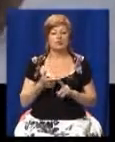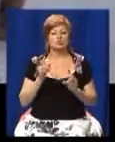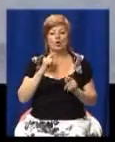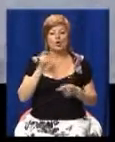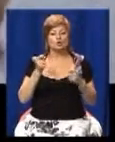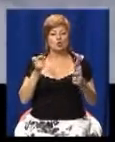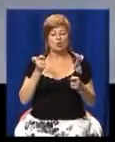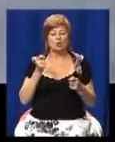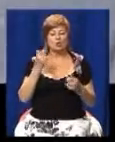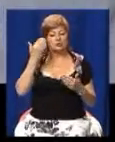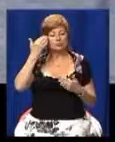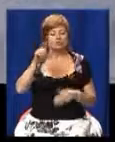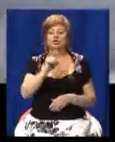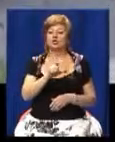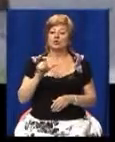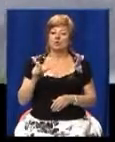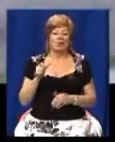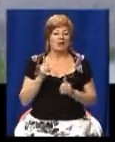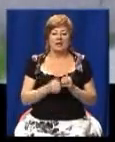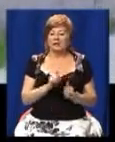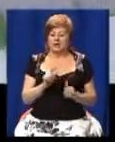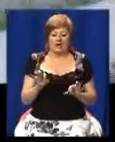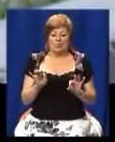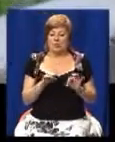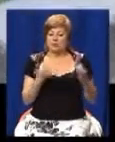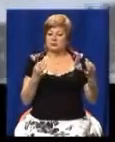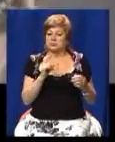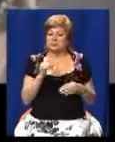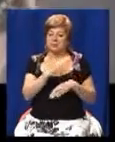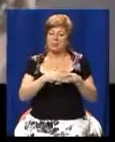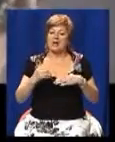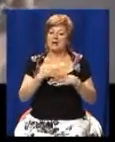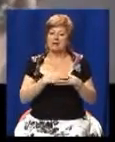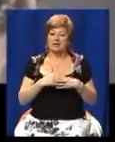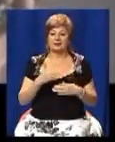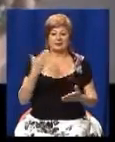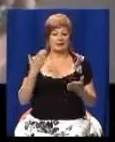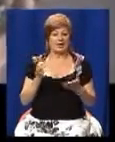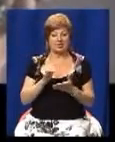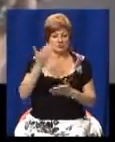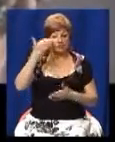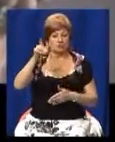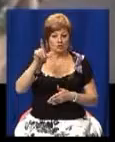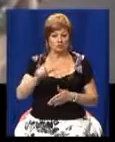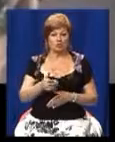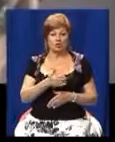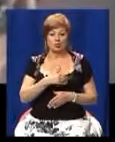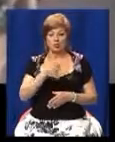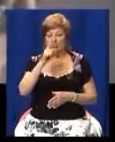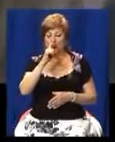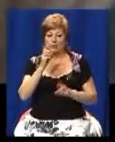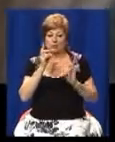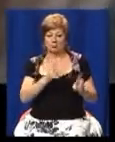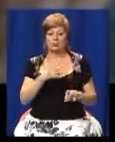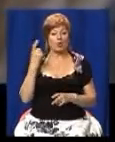і підозрілий до чужих людей, і не кожного підпустить до себе погладити. А якщо незнайомець хоче заподіяти шкоду